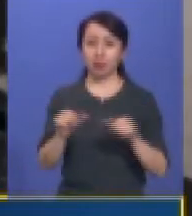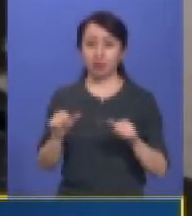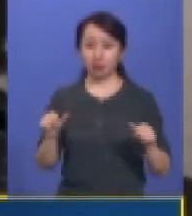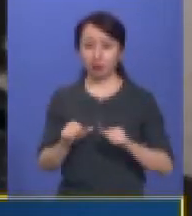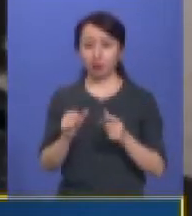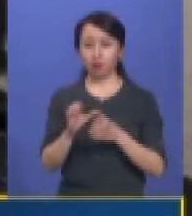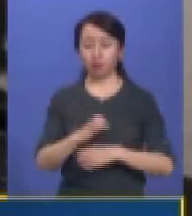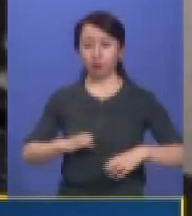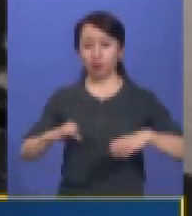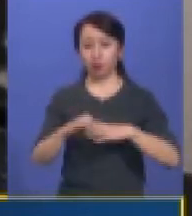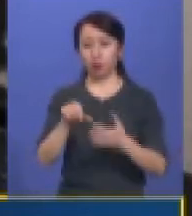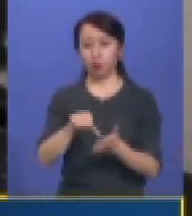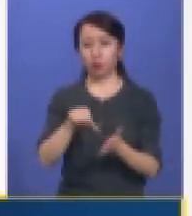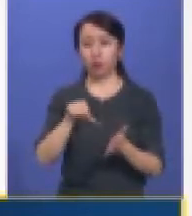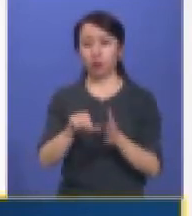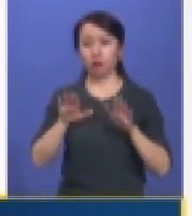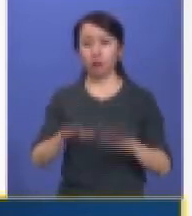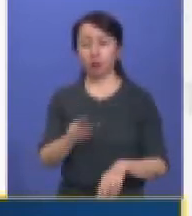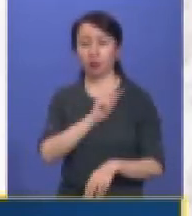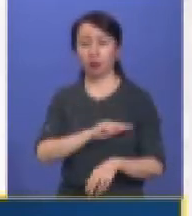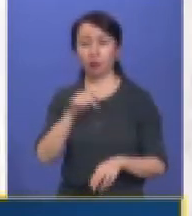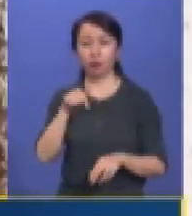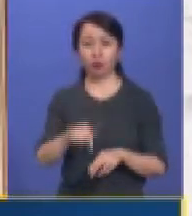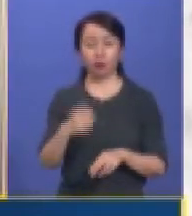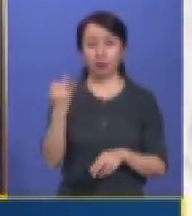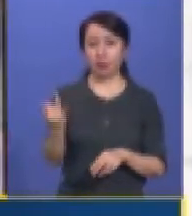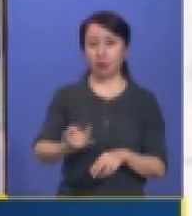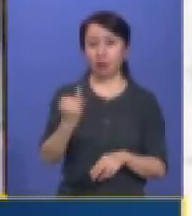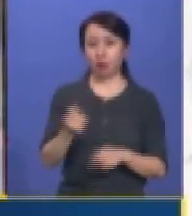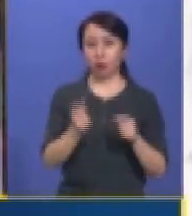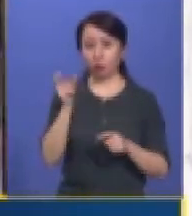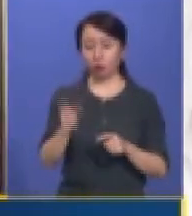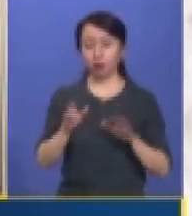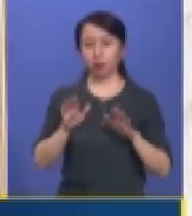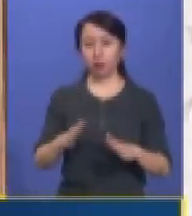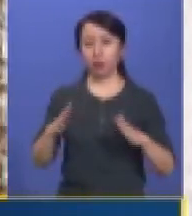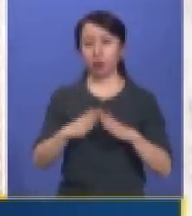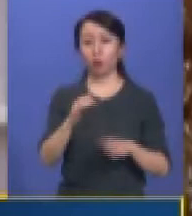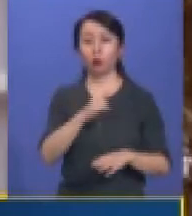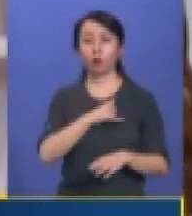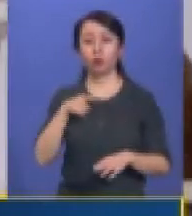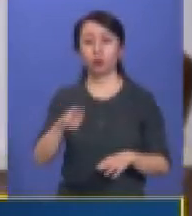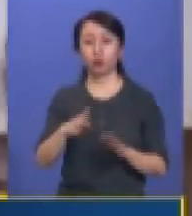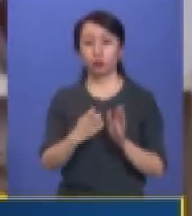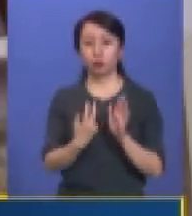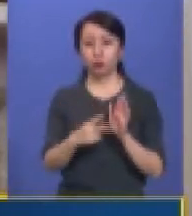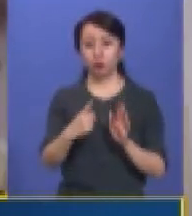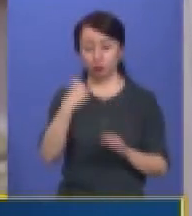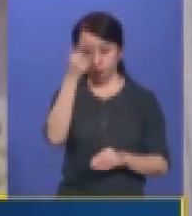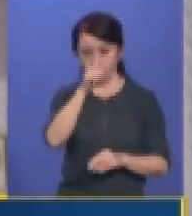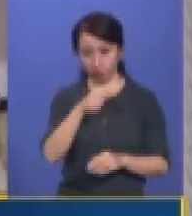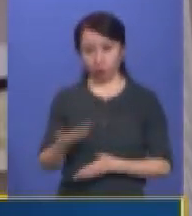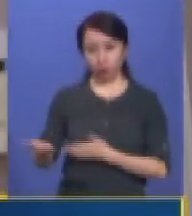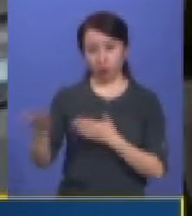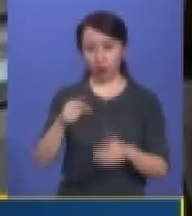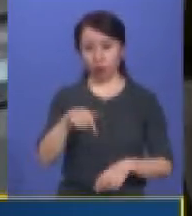эстрадный ансамбль с участием местных сотрудников. Именно тогда он заинтересовал руководство местного дома культуры и в 1980 году переехал